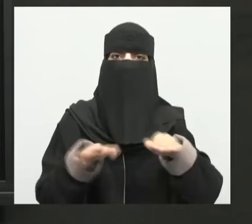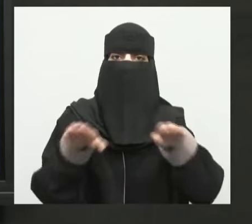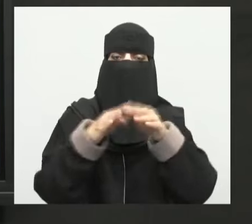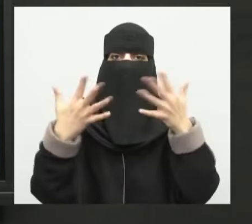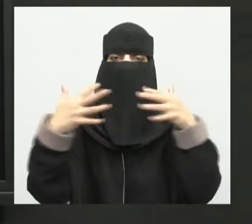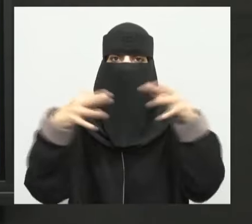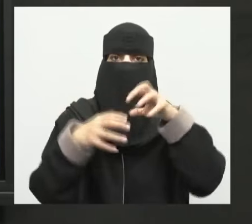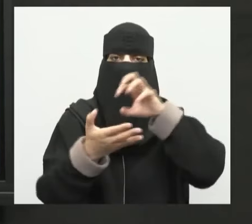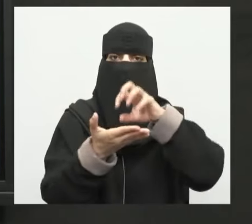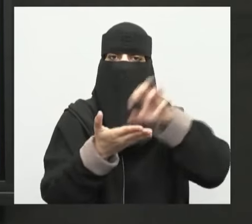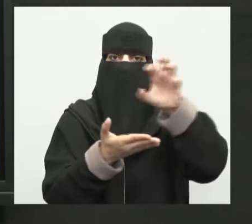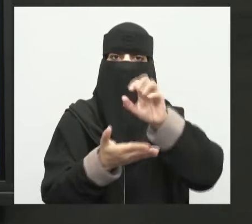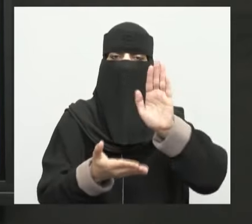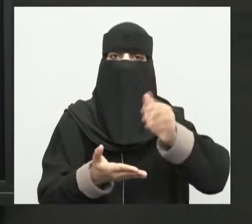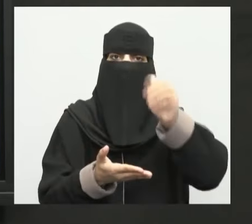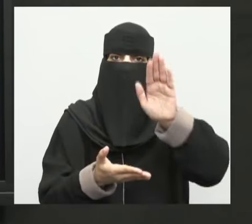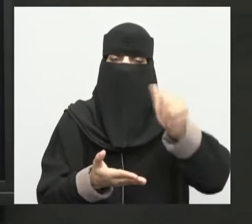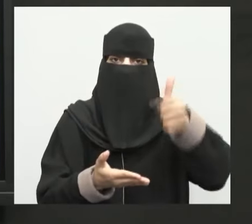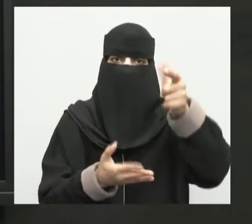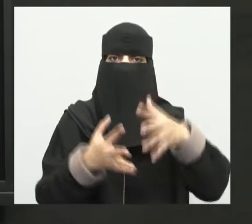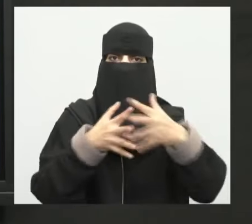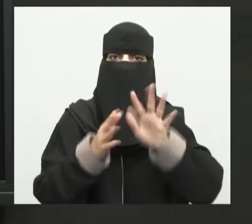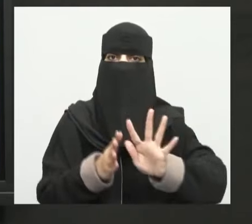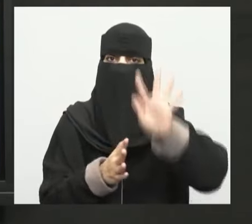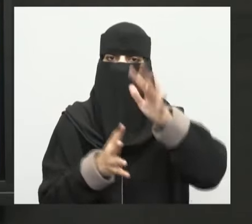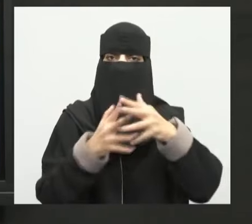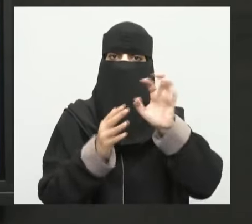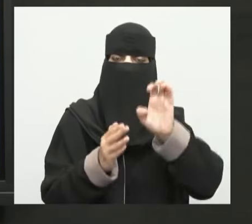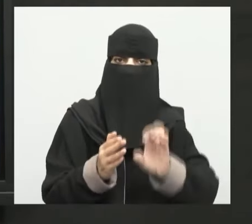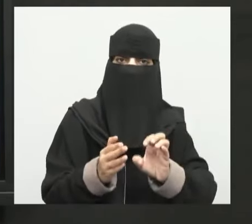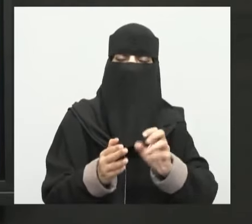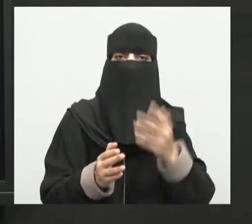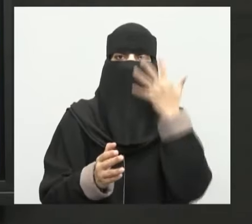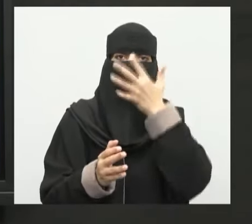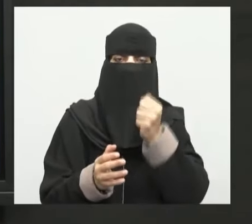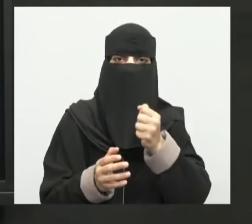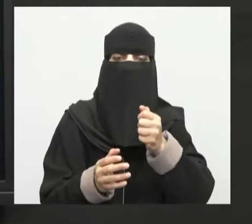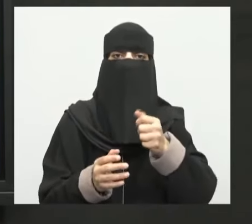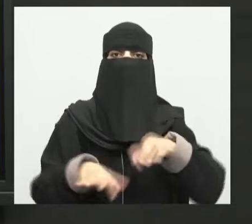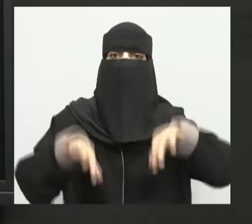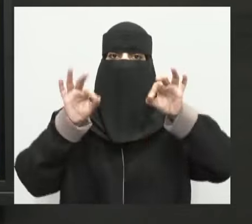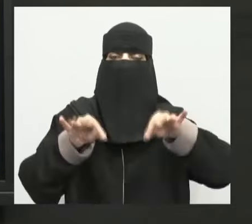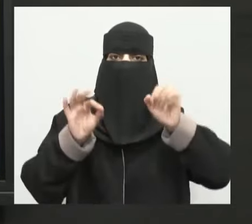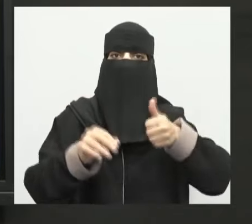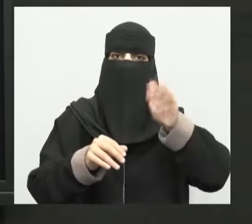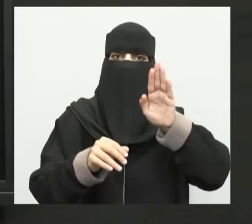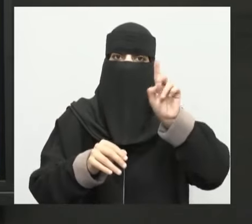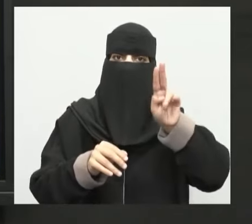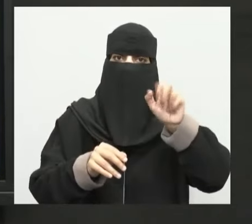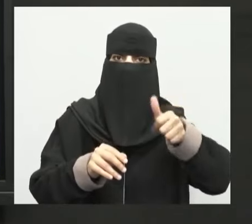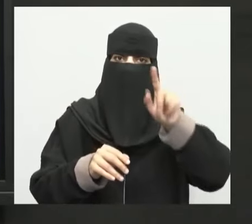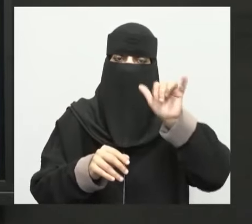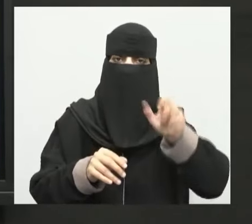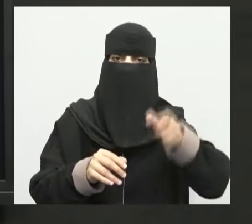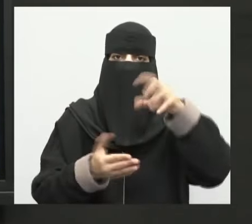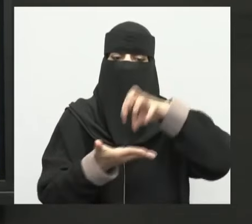من اسيا وامريكا الشماليه وامريكا الجنوبيه وافريقيا واستراليا والمناطق الحاره